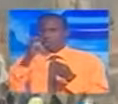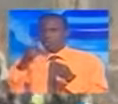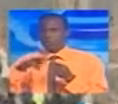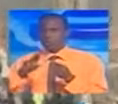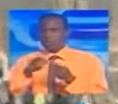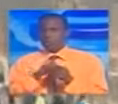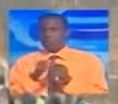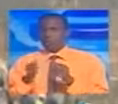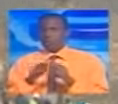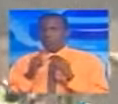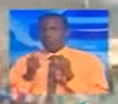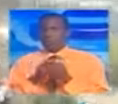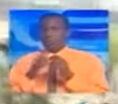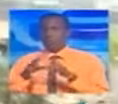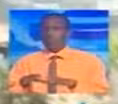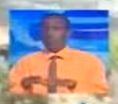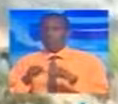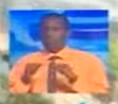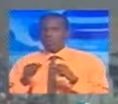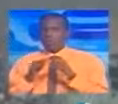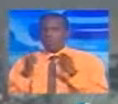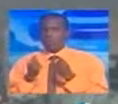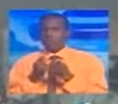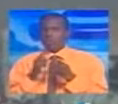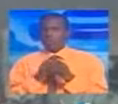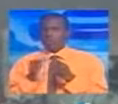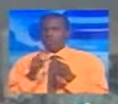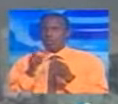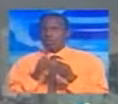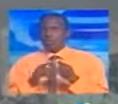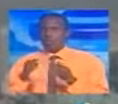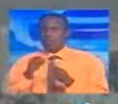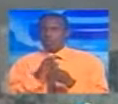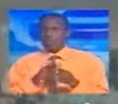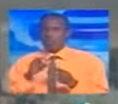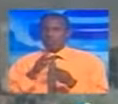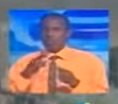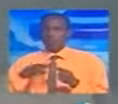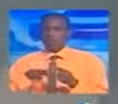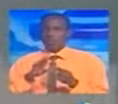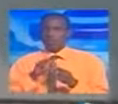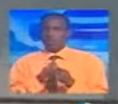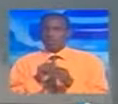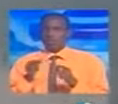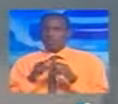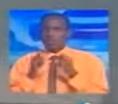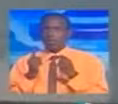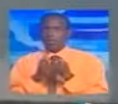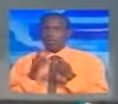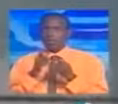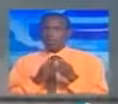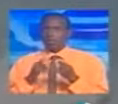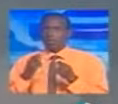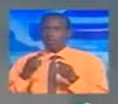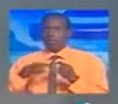l'intervention des agents de pompiers et de la protection civile pour maîtriser l'incendie à temps. Et bien le bilan matériel de ce drame semble donc